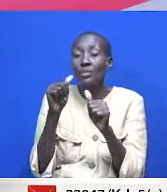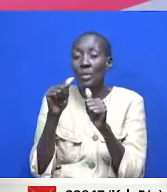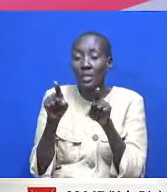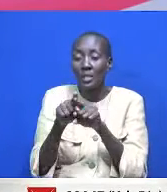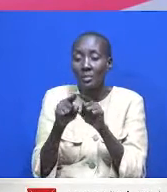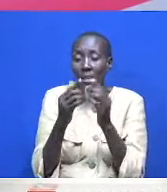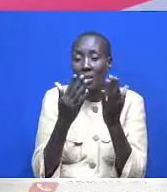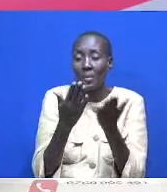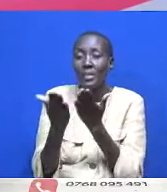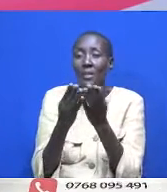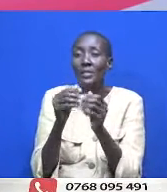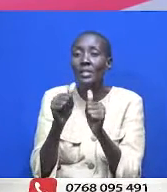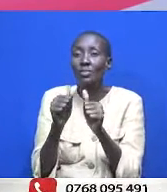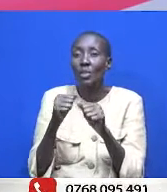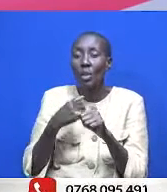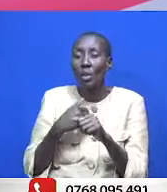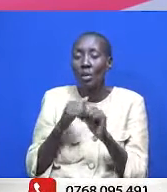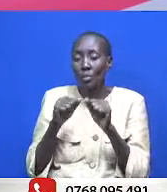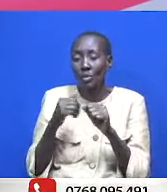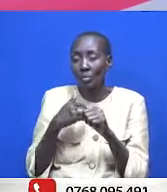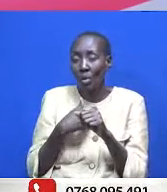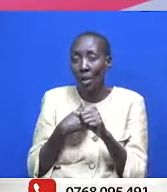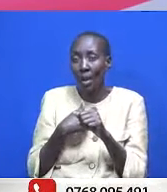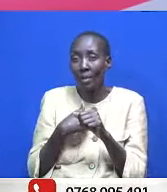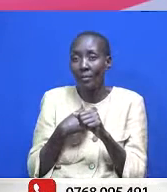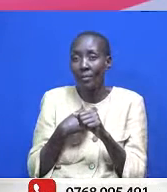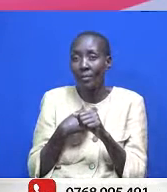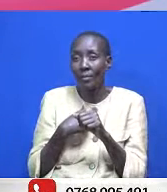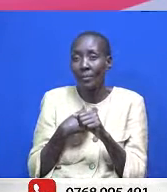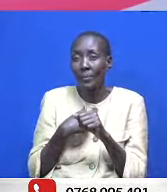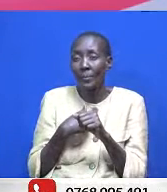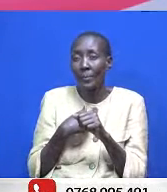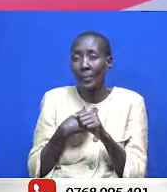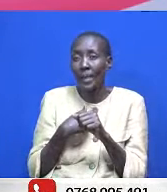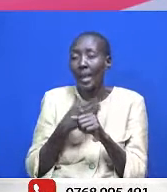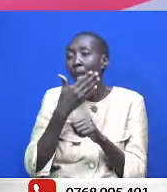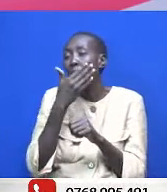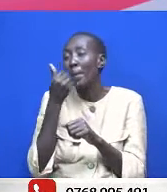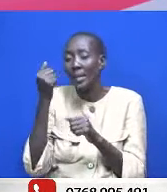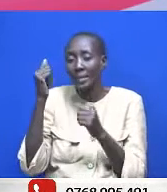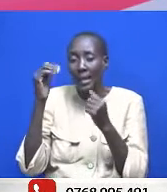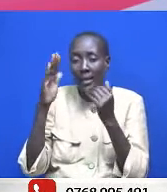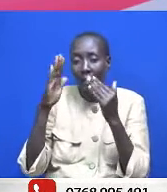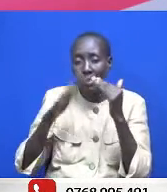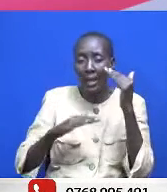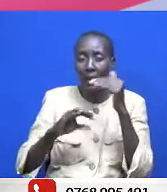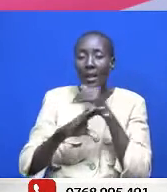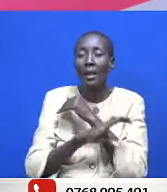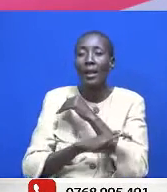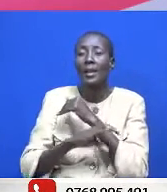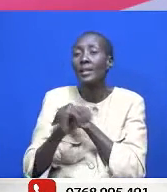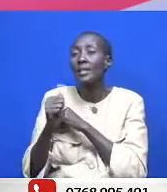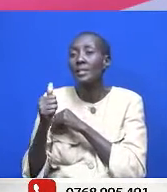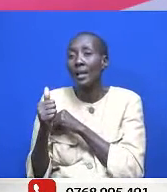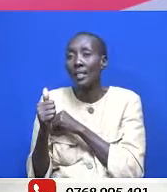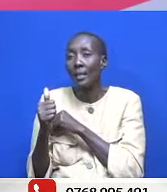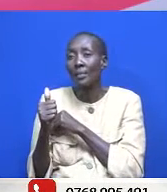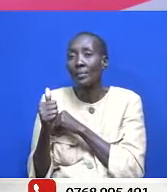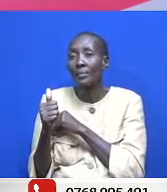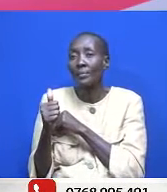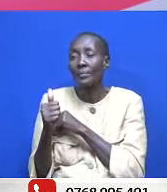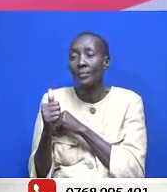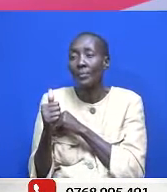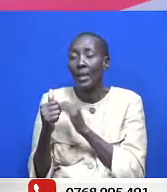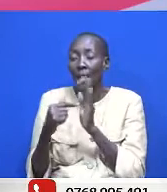kuzitoa kwa jinsi ambayo itashinda manchi zingine ambayo tunafanya biashara na wao. Kama vile